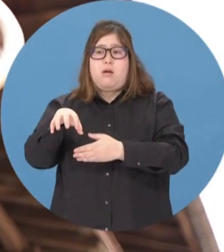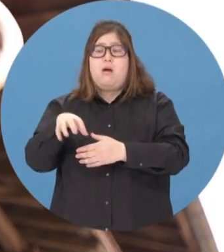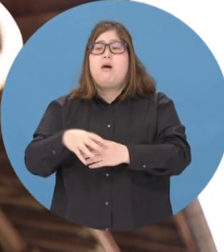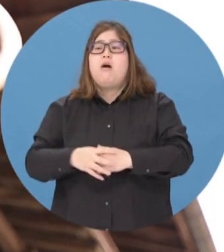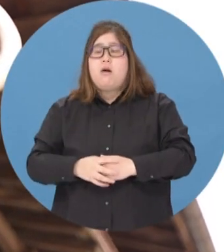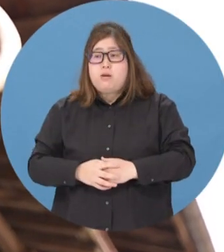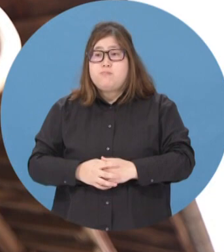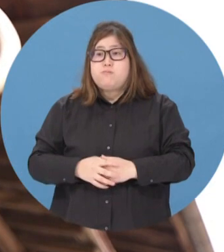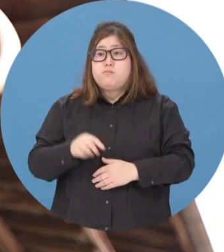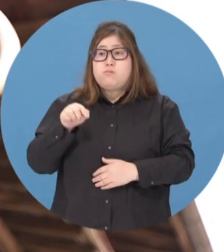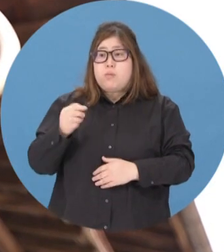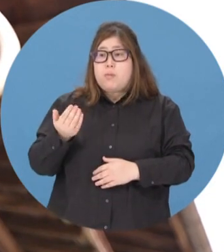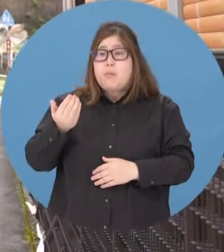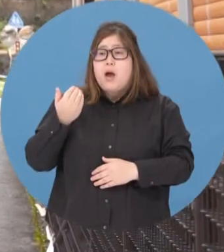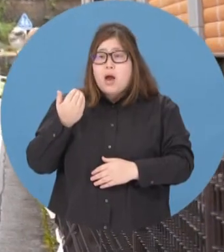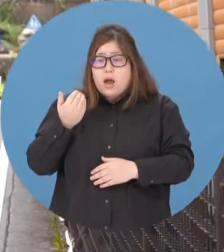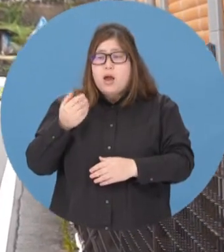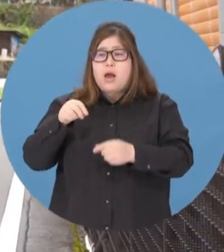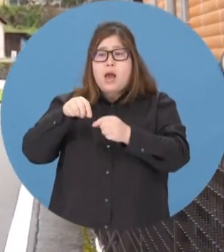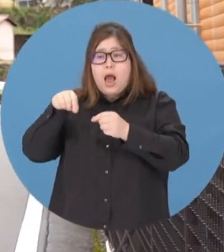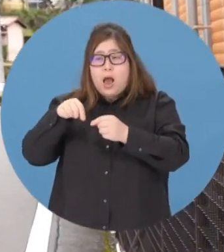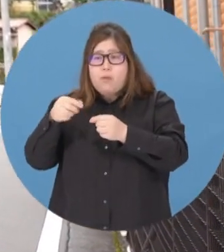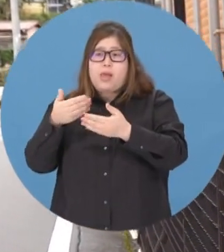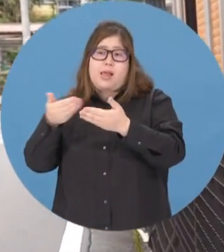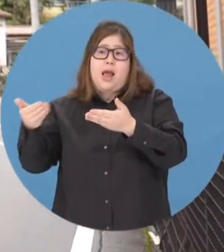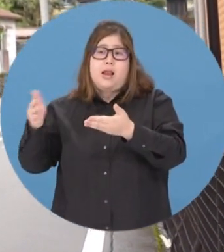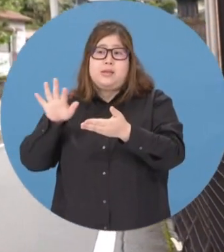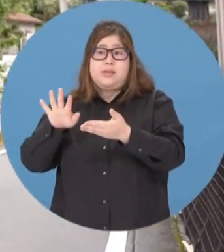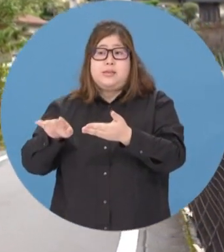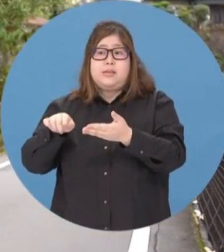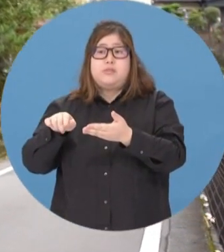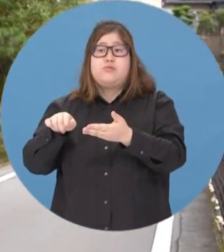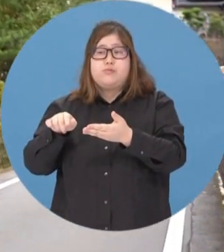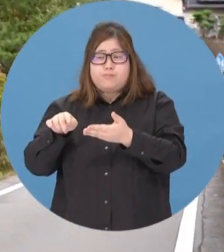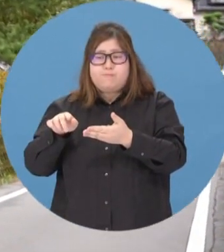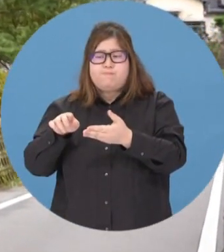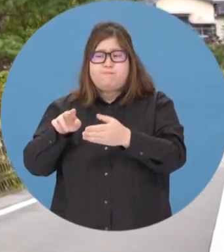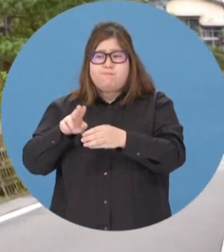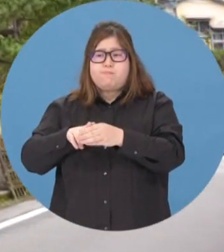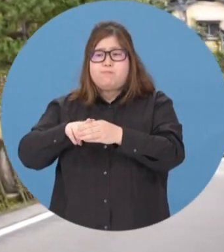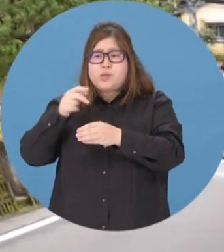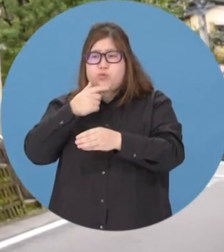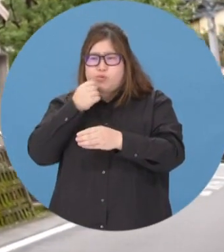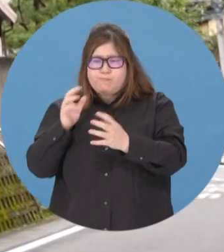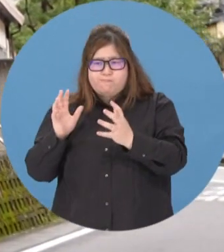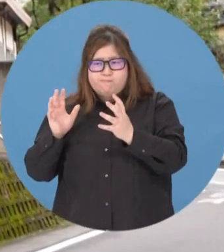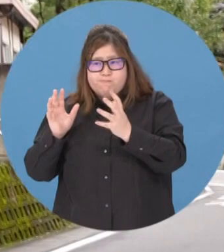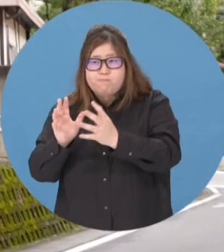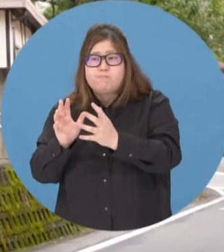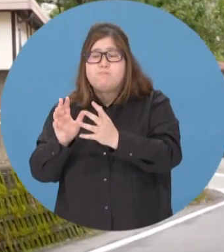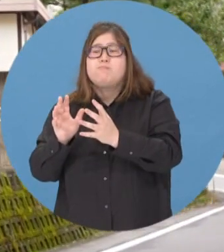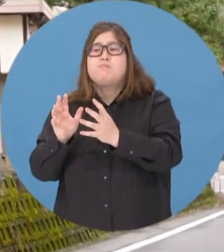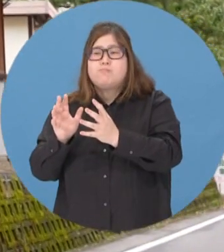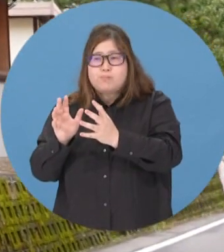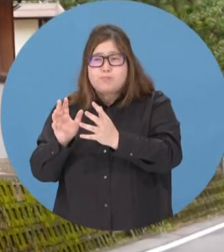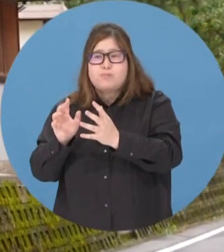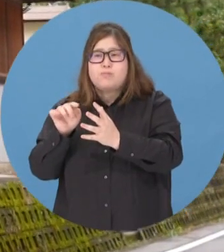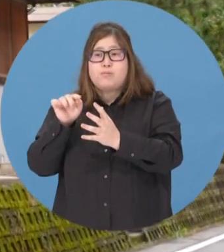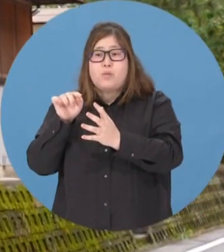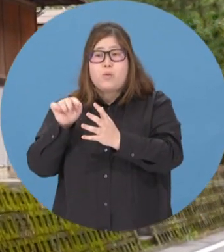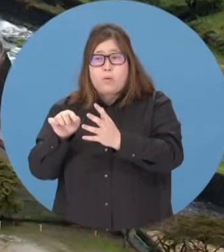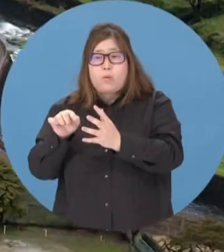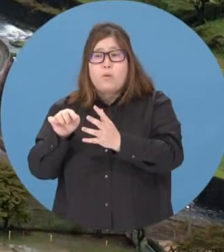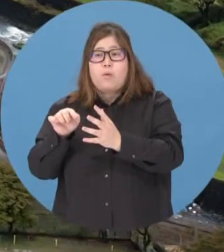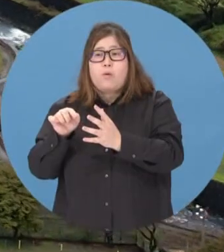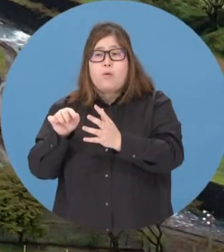お店は、カフェギャラリーとして運営していまして、クラフトビール好きがこう集まるようなことがありまして、その中で